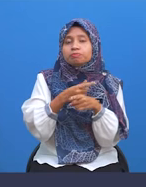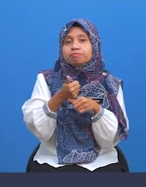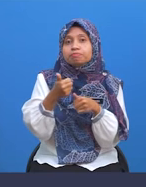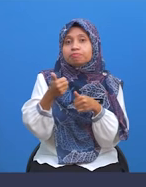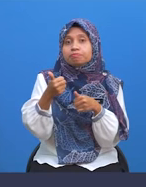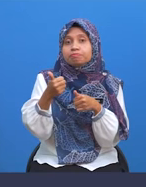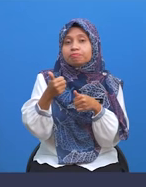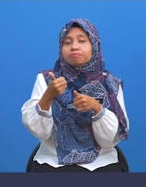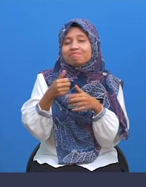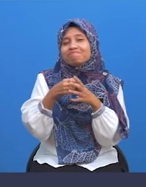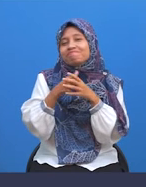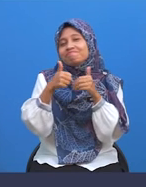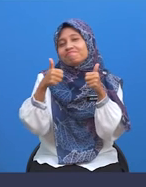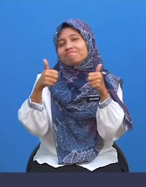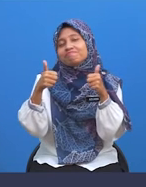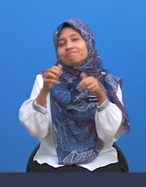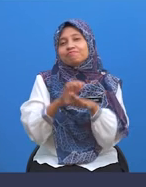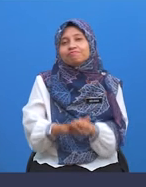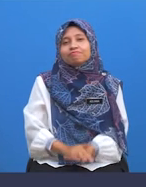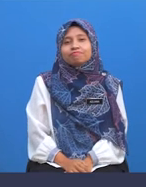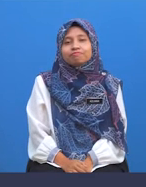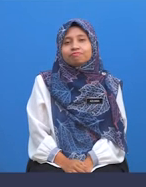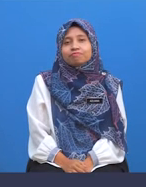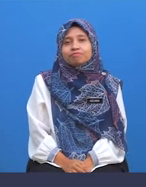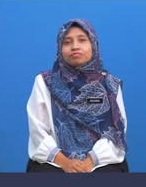Adakah jawapan murid-murid betul?